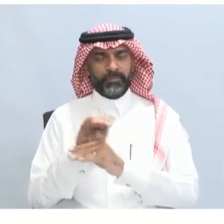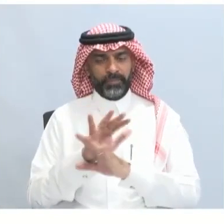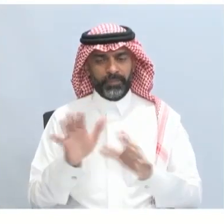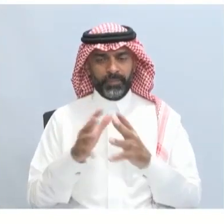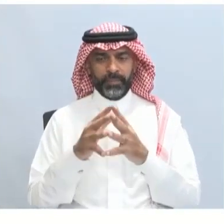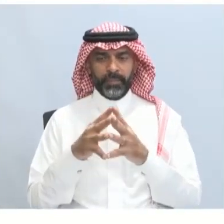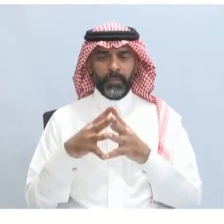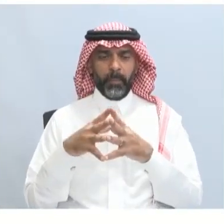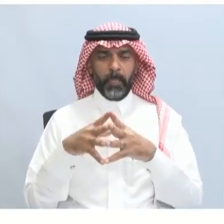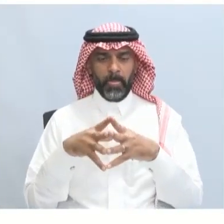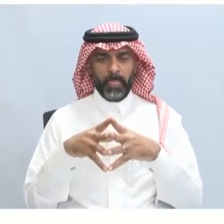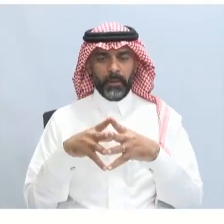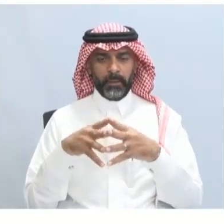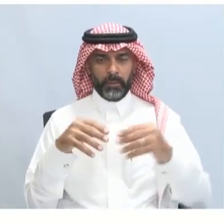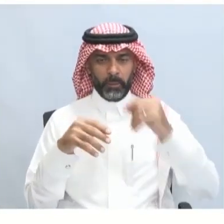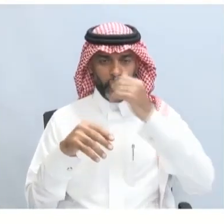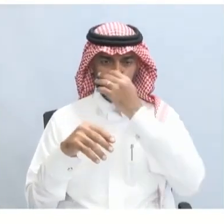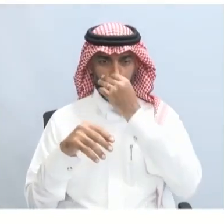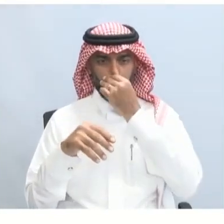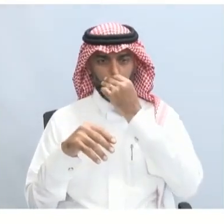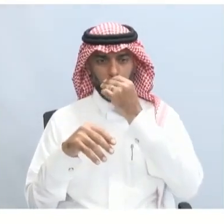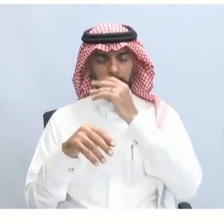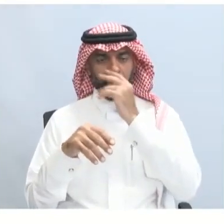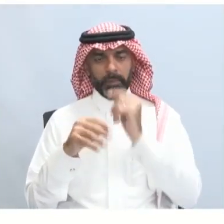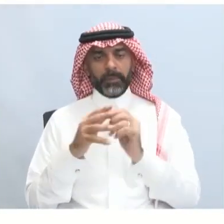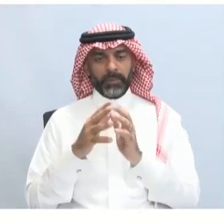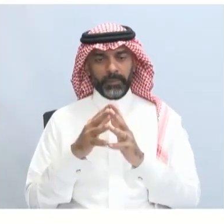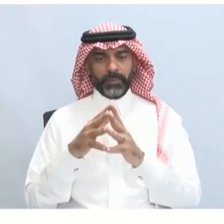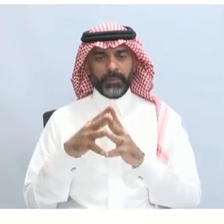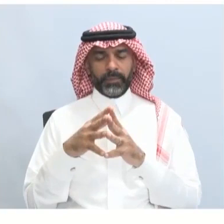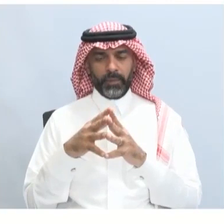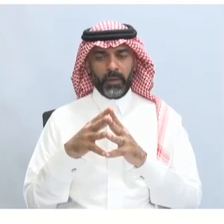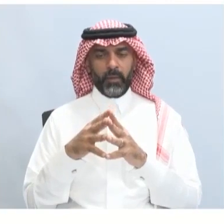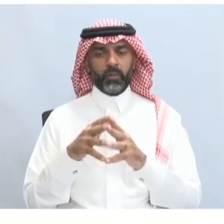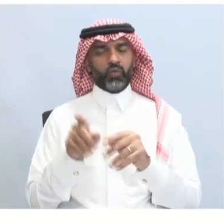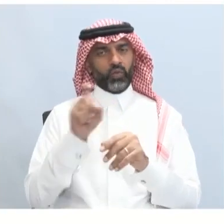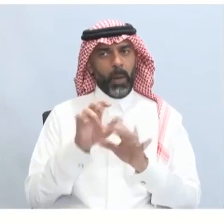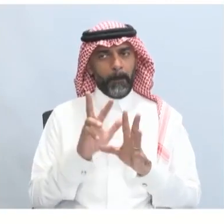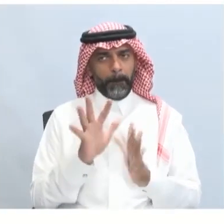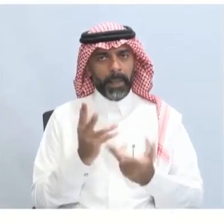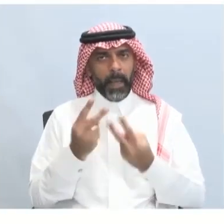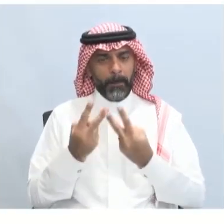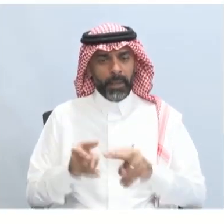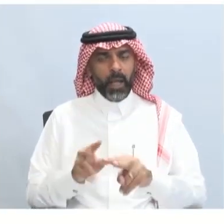بينا هذا الامر من هو الشخص الطبيعي ومتى تبدا الشخصيه القانونيه الطبيعيه وما هي علامات